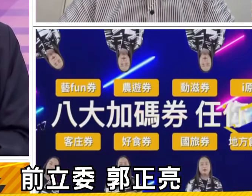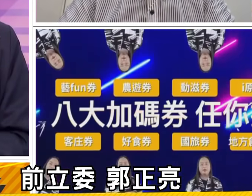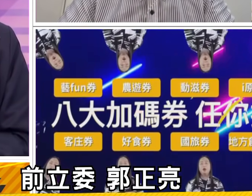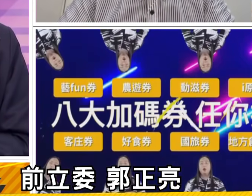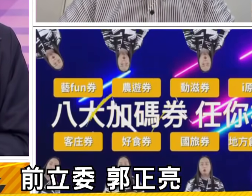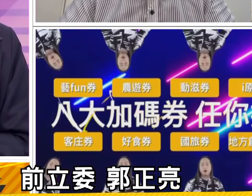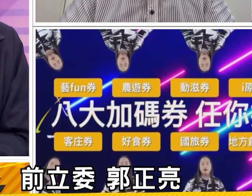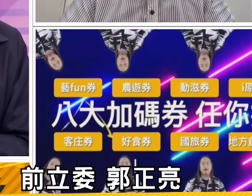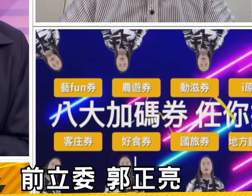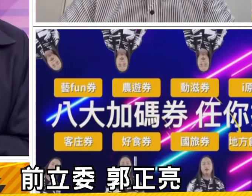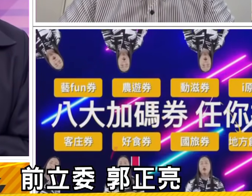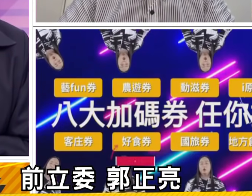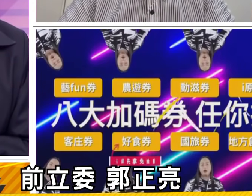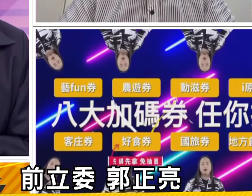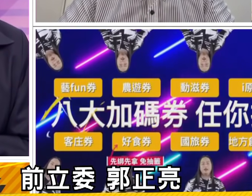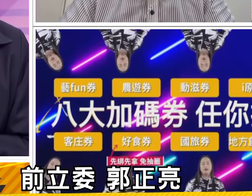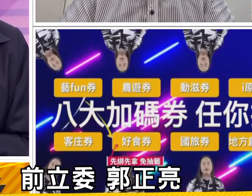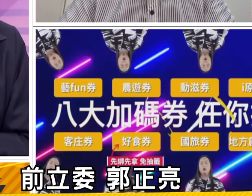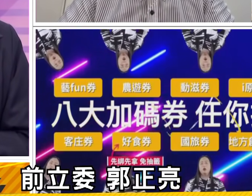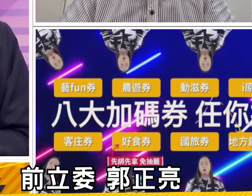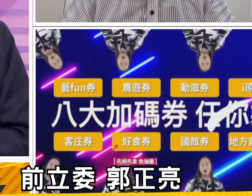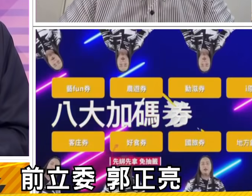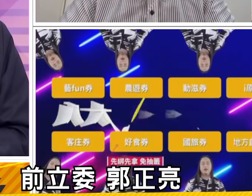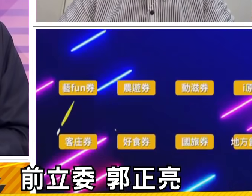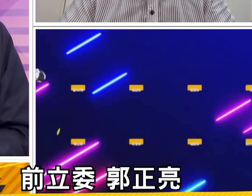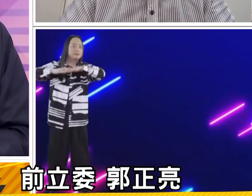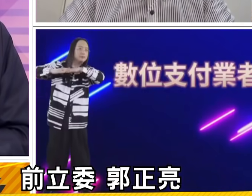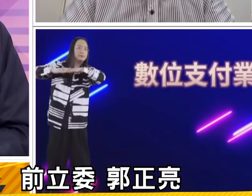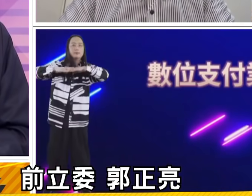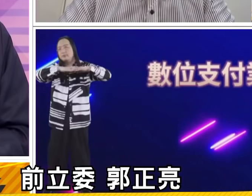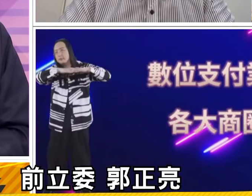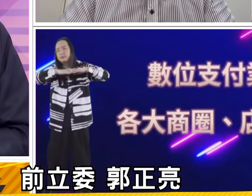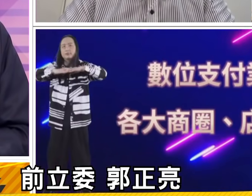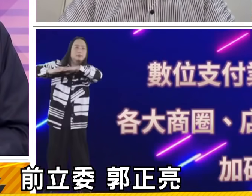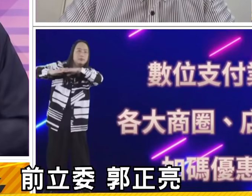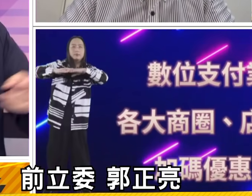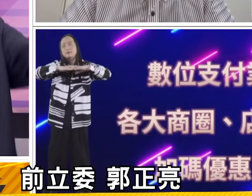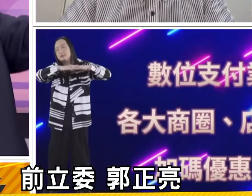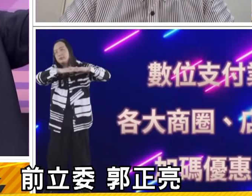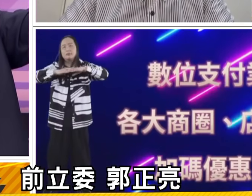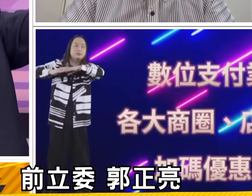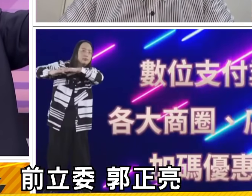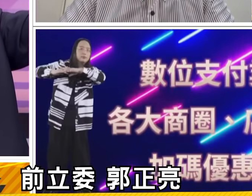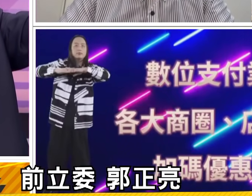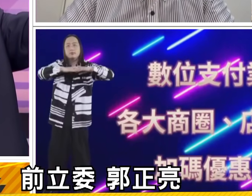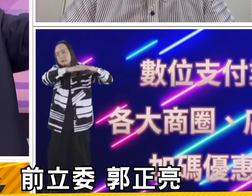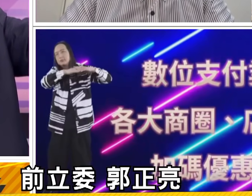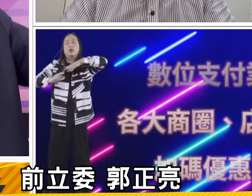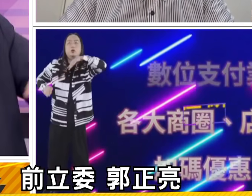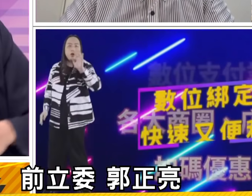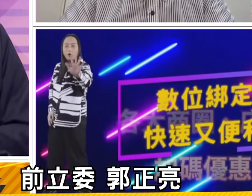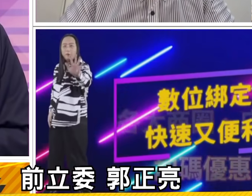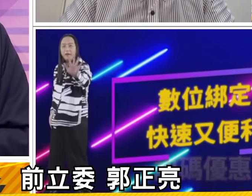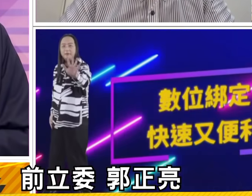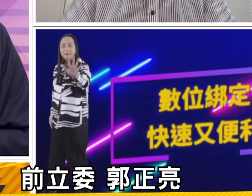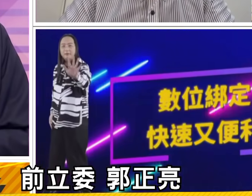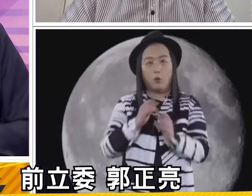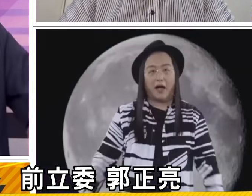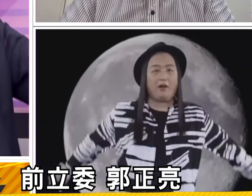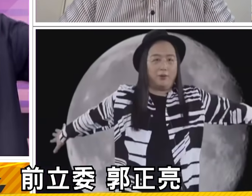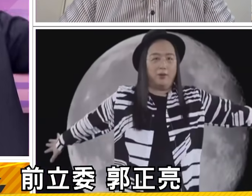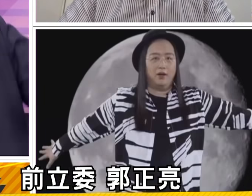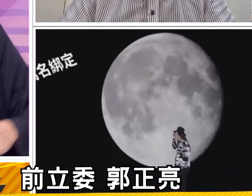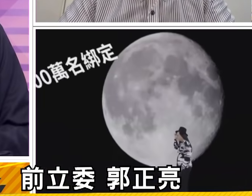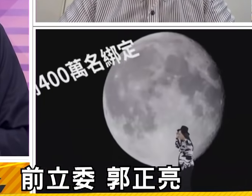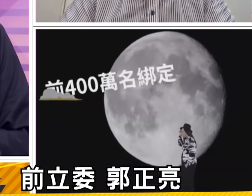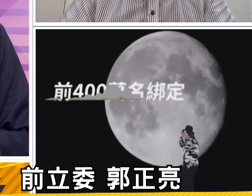两季我们看到财报都赚很多钱， 你看他的股票现在都2000多块了， 是啊，那结果你还要这边鼓吹数位绑定，简直莫名其